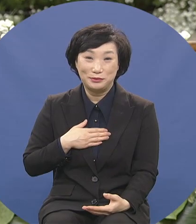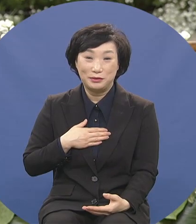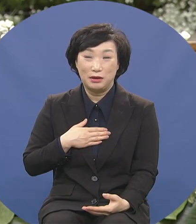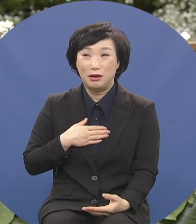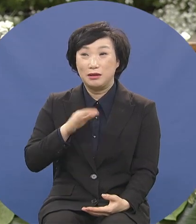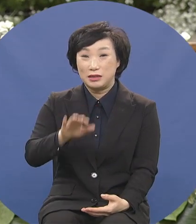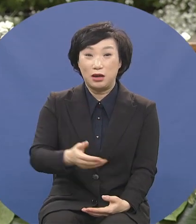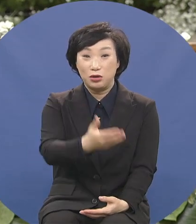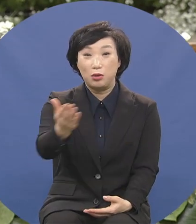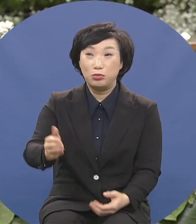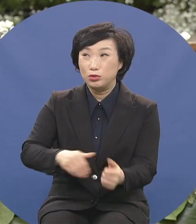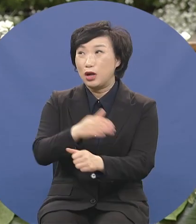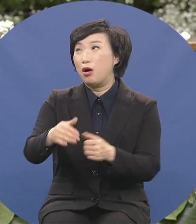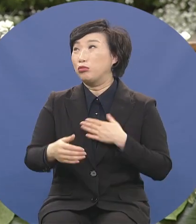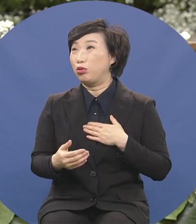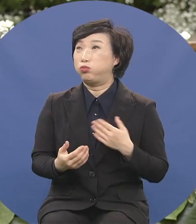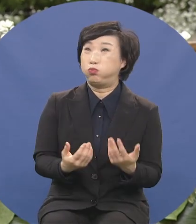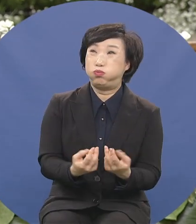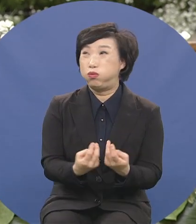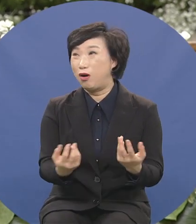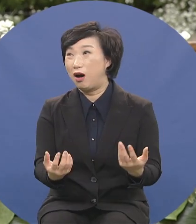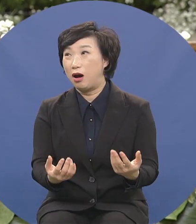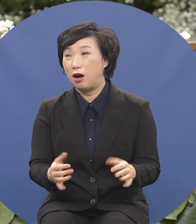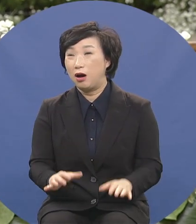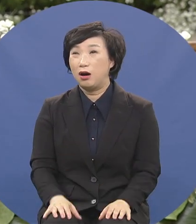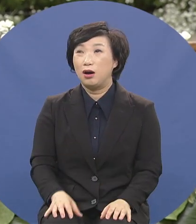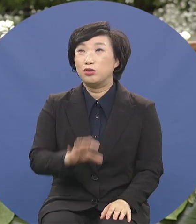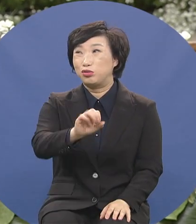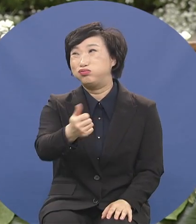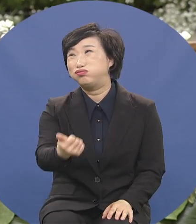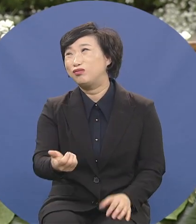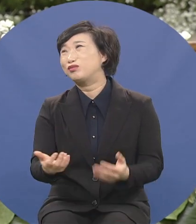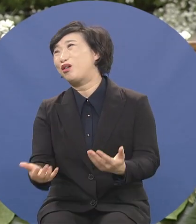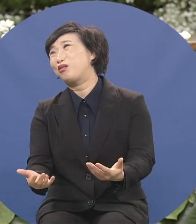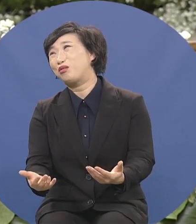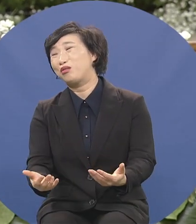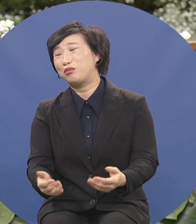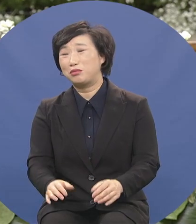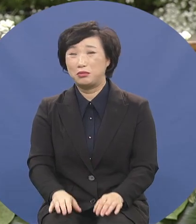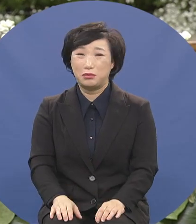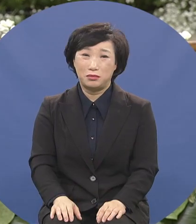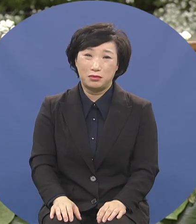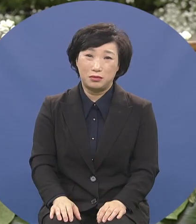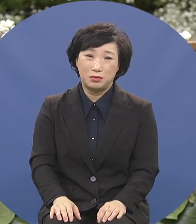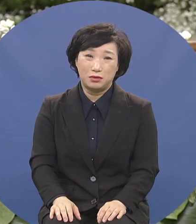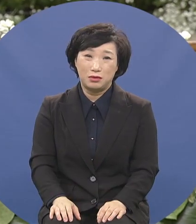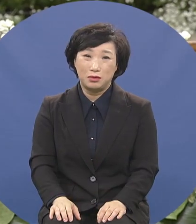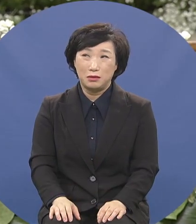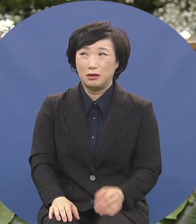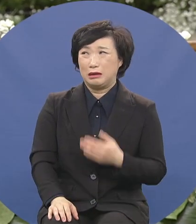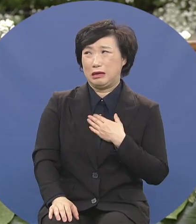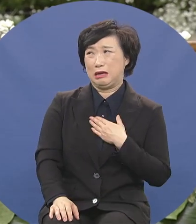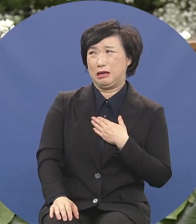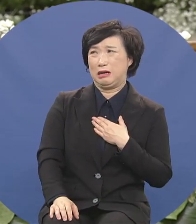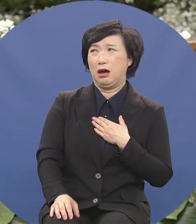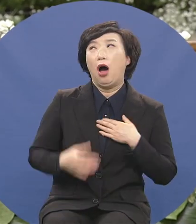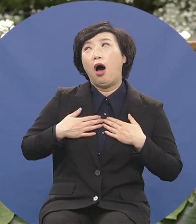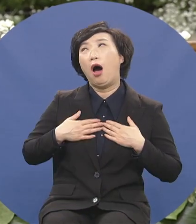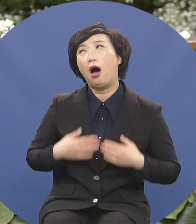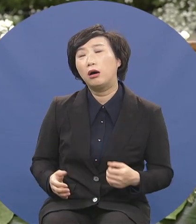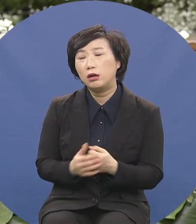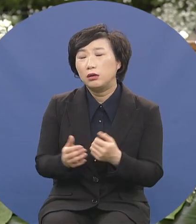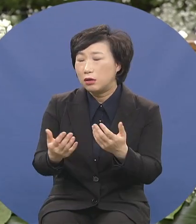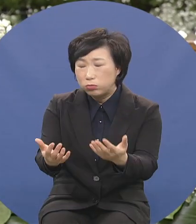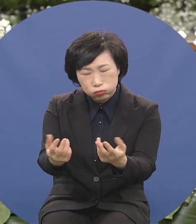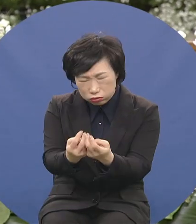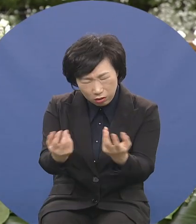때가 지금 그런 때라 그랬는데요. 경제적으로 어려워서 그랬는데요. 내가 너무 피곤해서